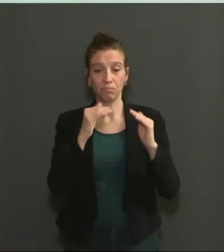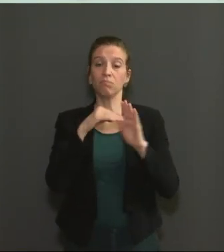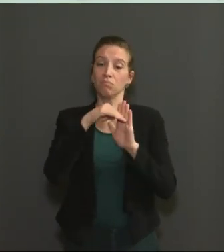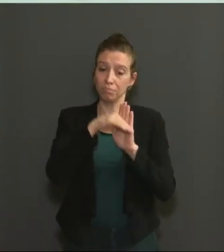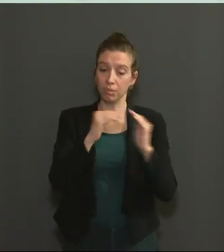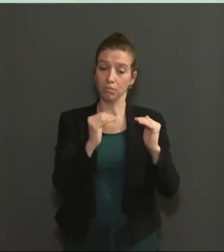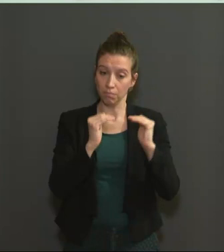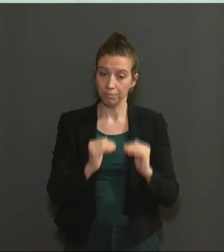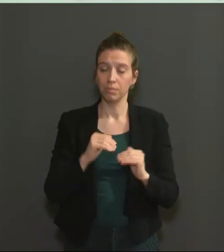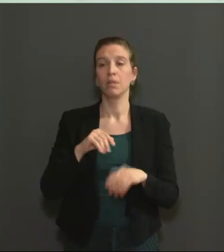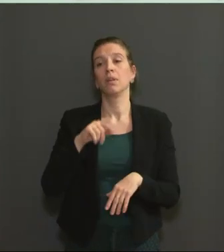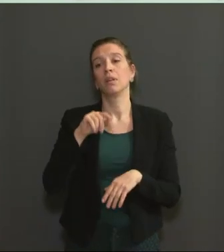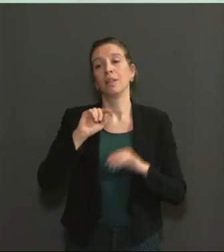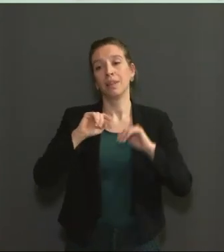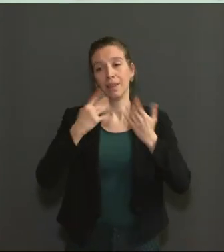week